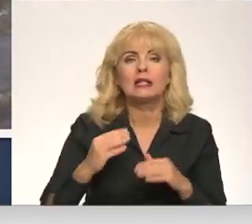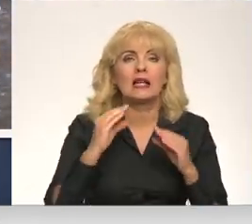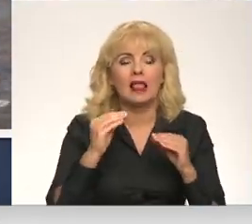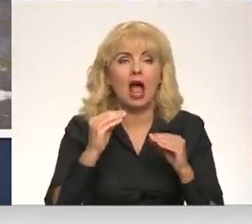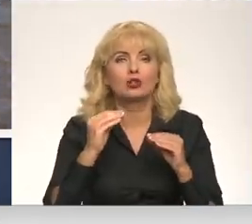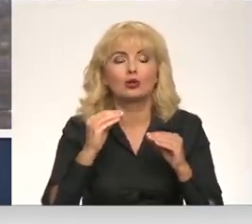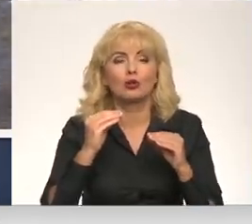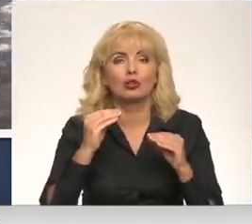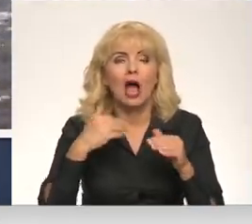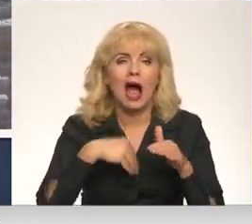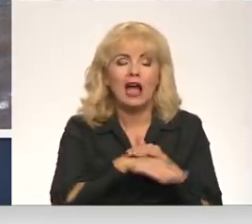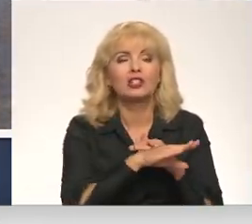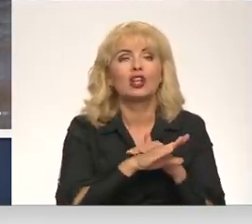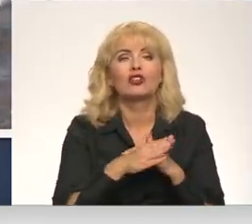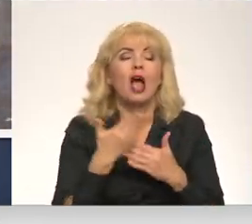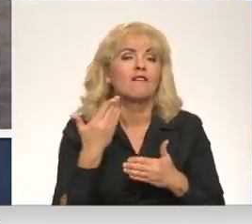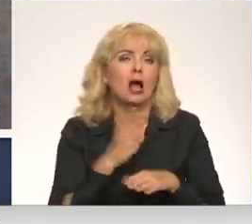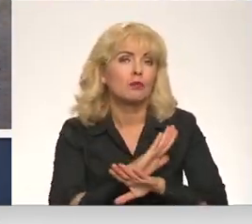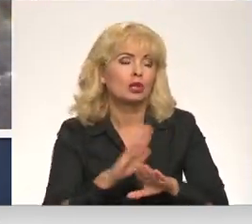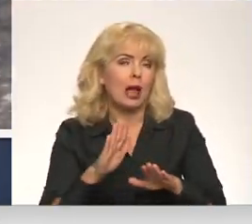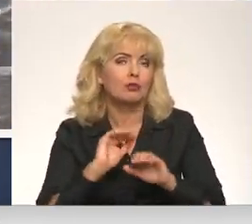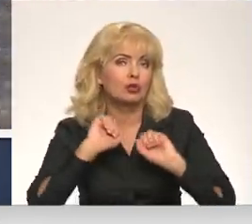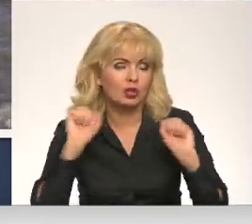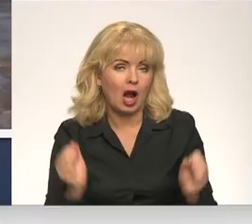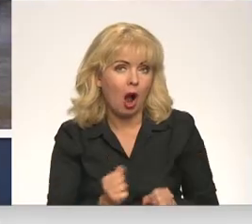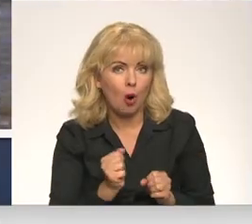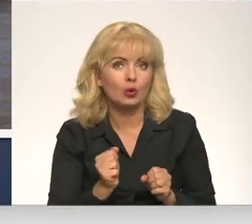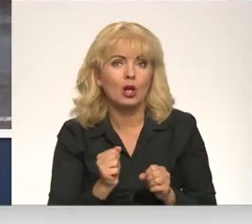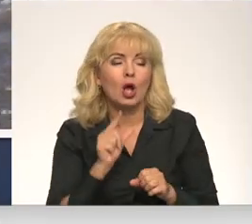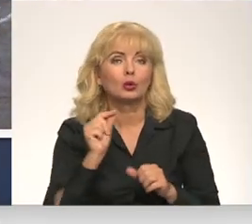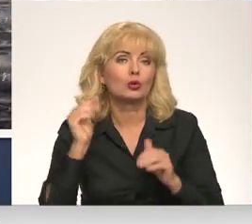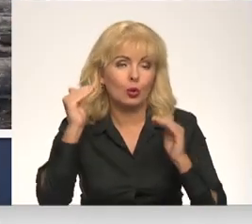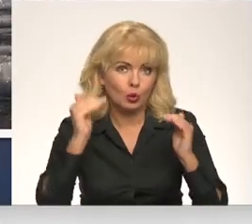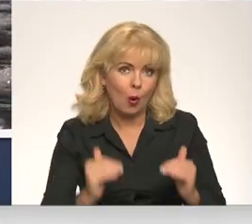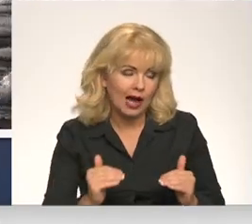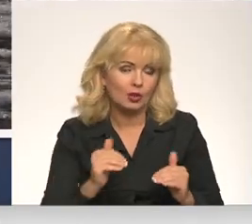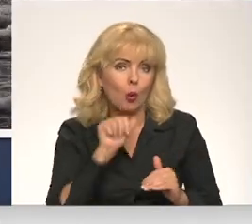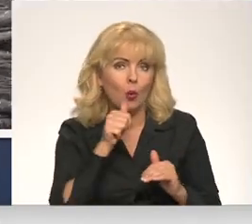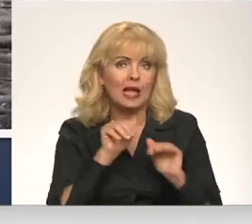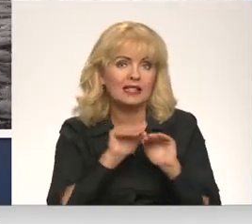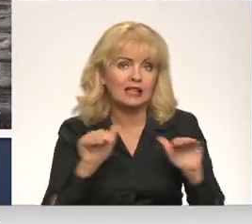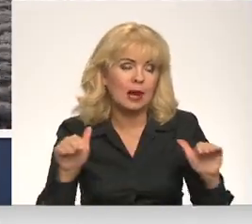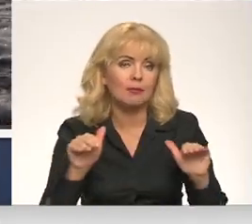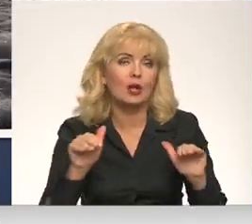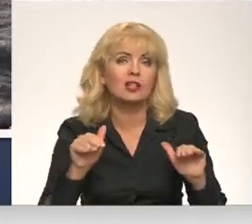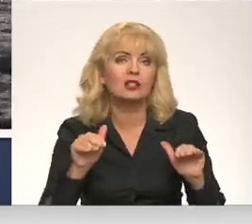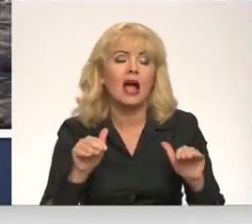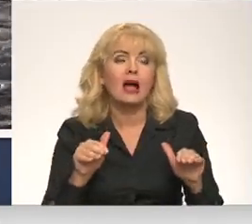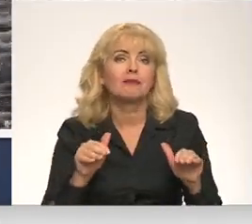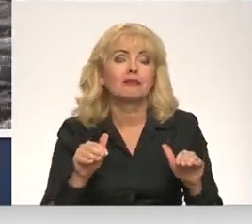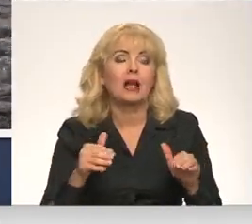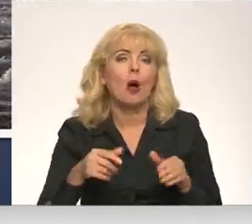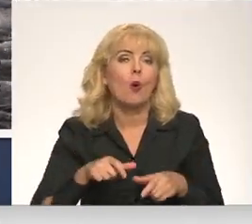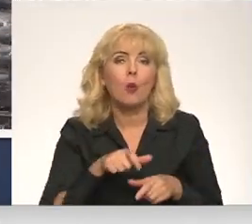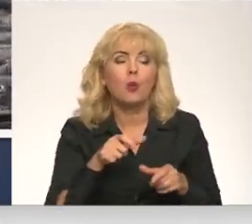iziešanas varbūt tas nebūs tik strauji, jo tur pēc ledus iziešanas ļoti strauji nokritās ūdens līmenis, bet šajās ietekās satakupēs, ūdens